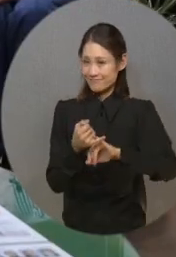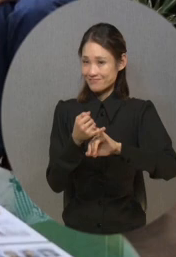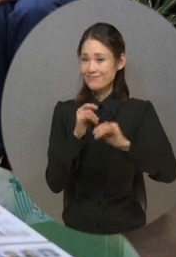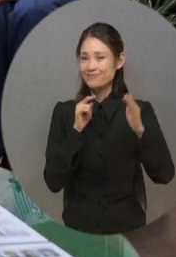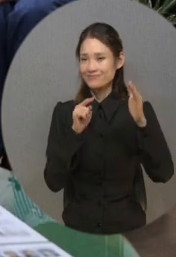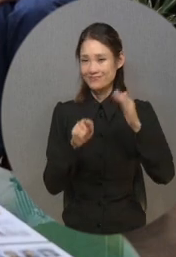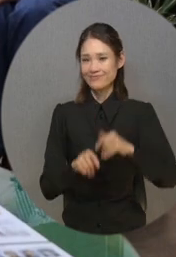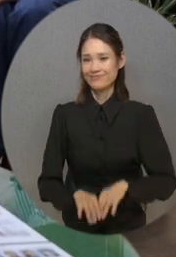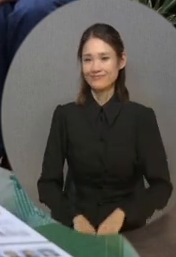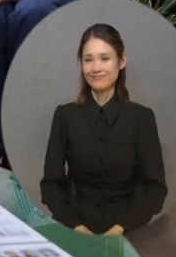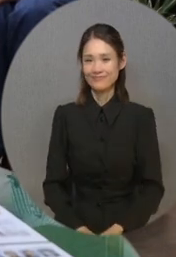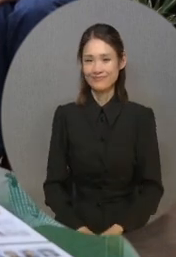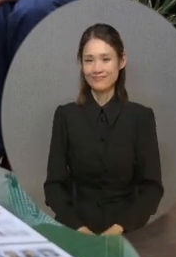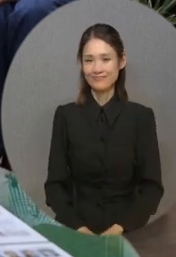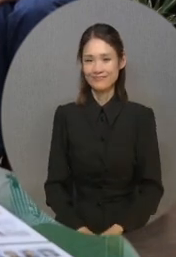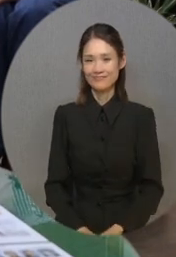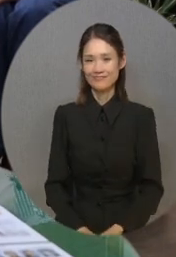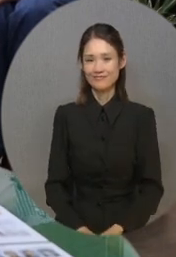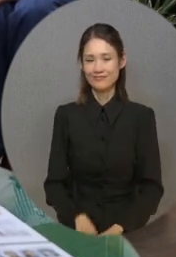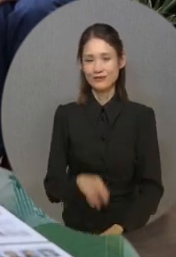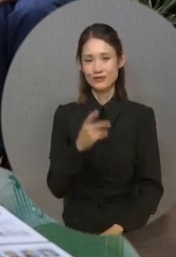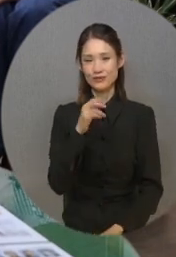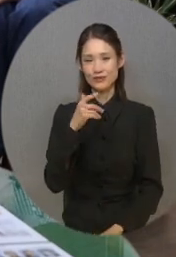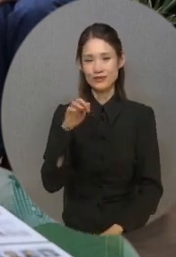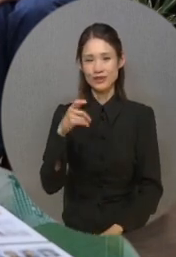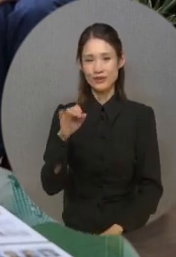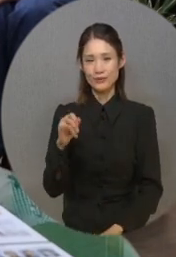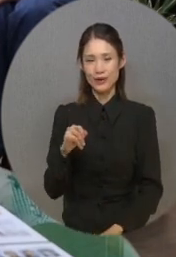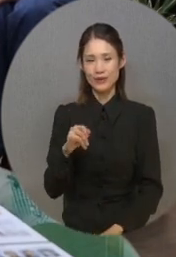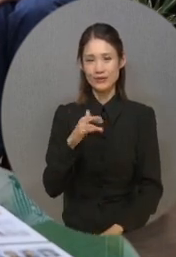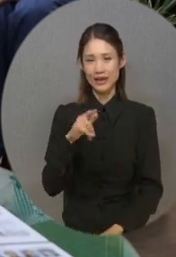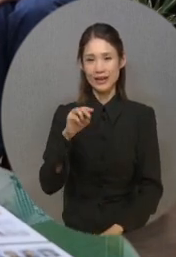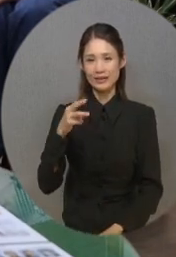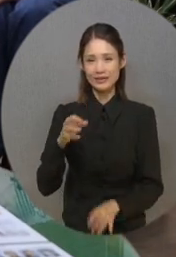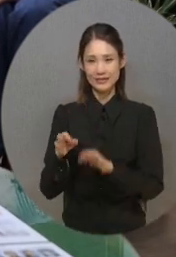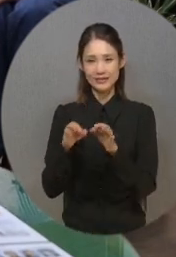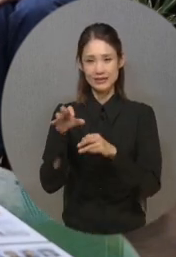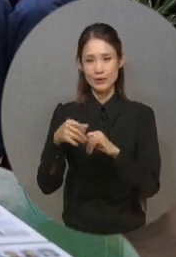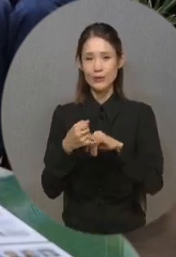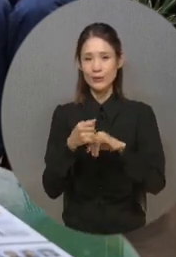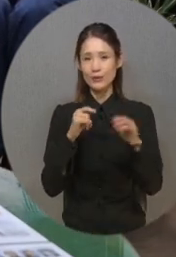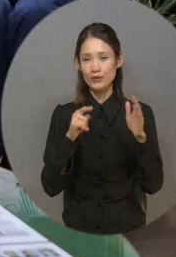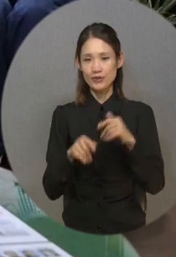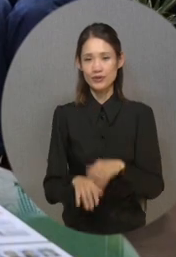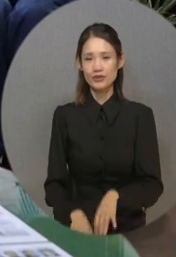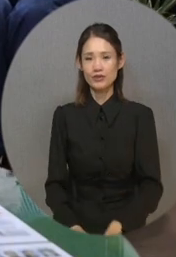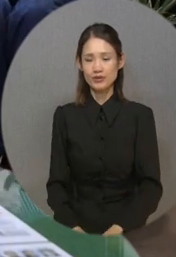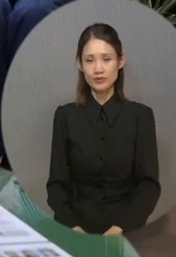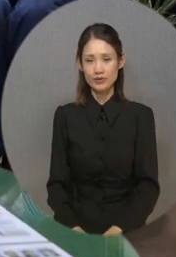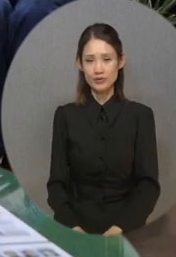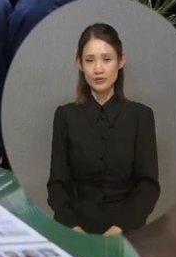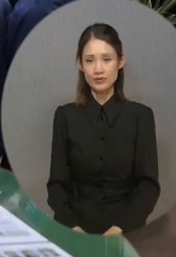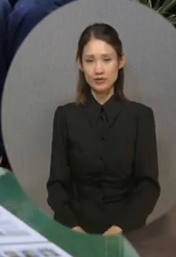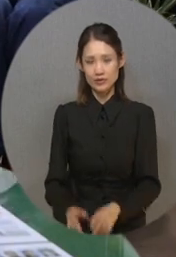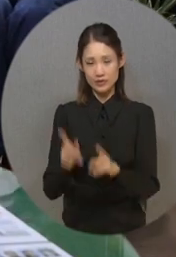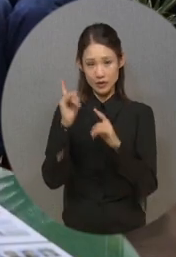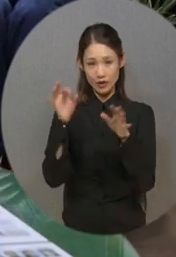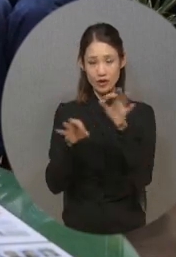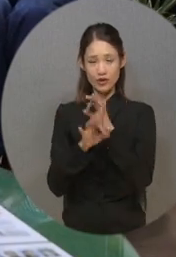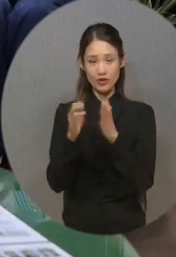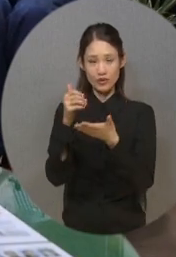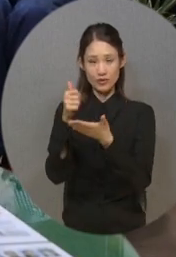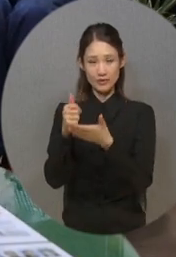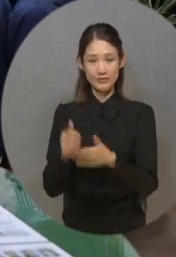네. 송도 해상 케이블카 네. 자갈치 시장 네. 꼭 가겠습니다. 네. 네. 아 그리고 제가 보니까 우리 이성은